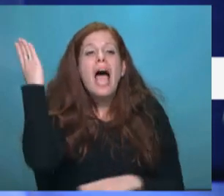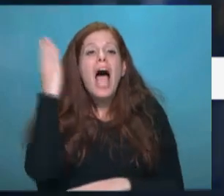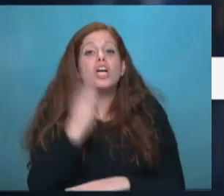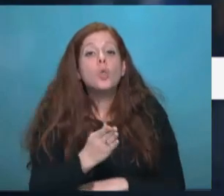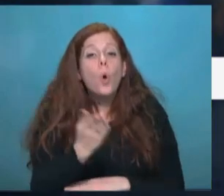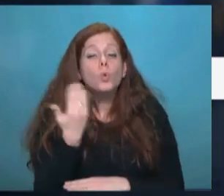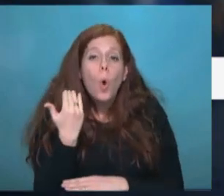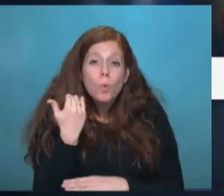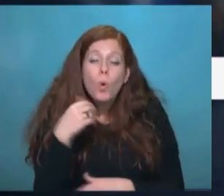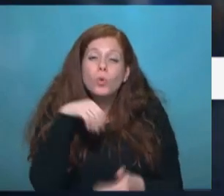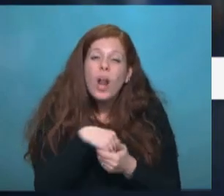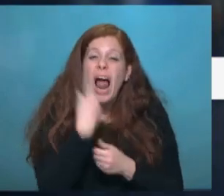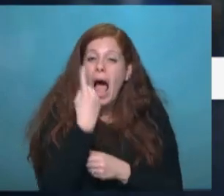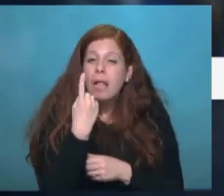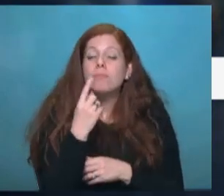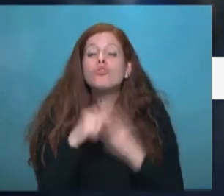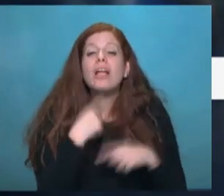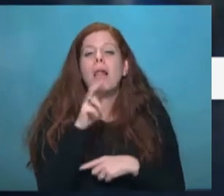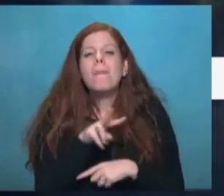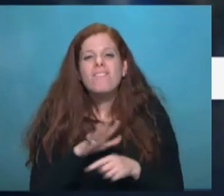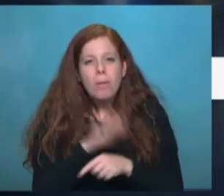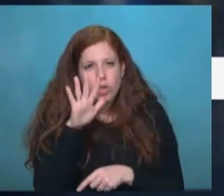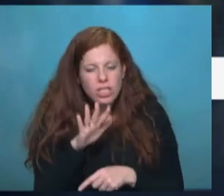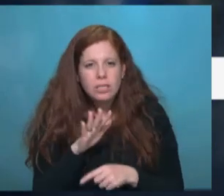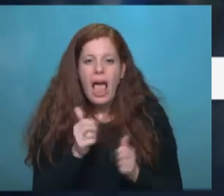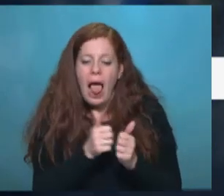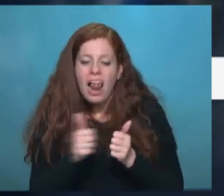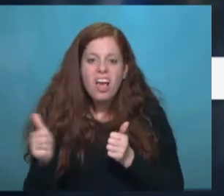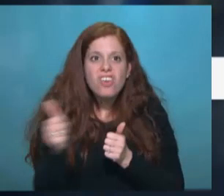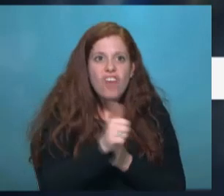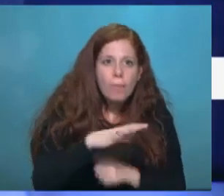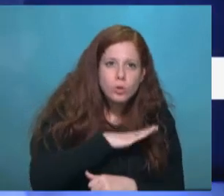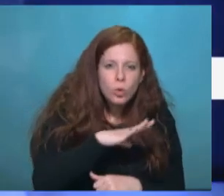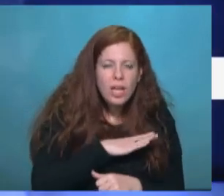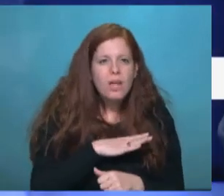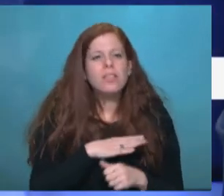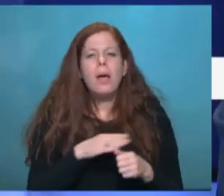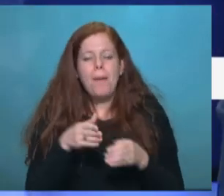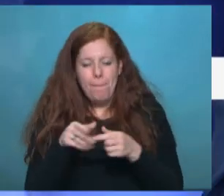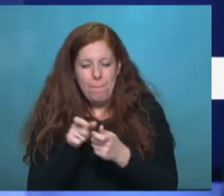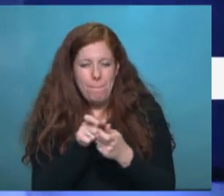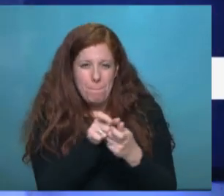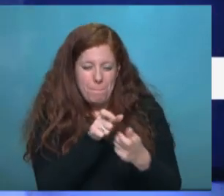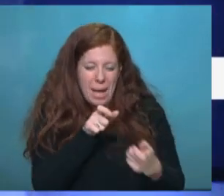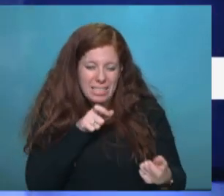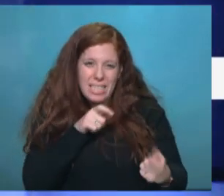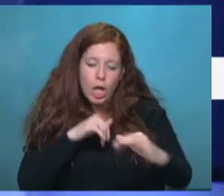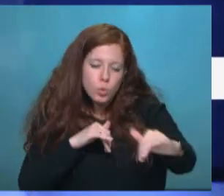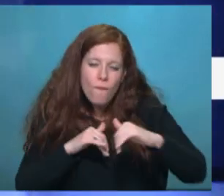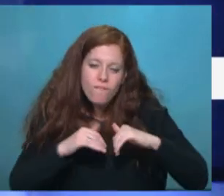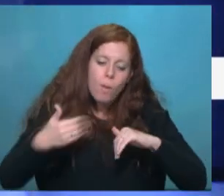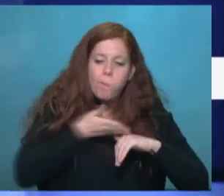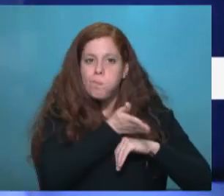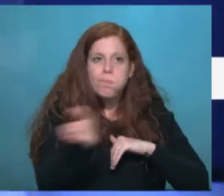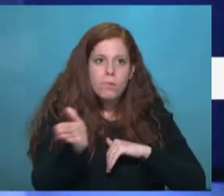אחת מ-2015, בגין עברה חמורה, עקיפה מסוכנת, חצייה של פס הפרדה רצוף. עד לפני חצי שנה הוא